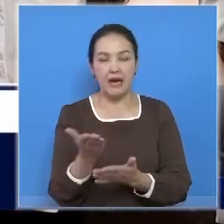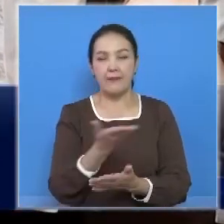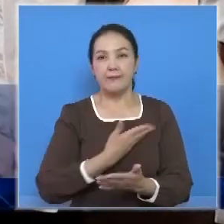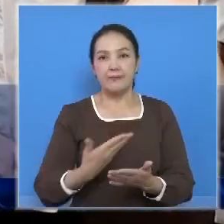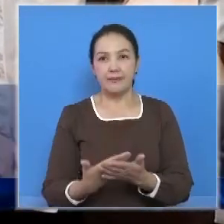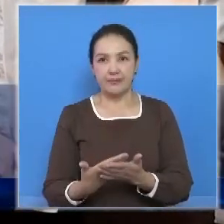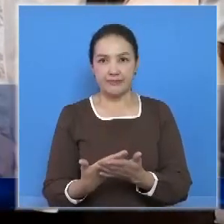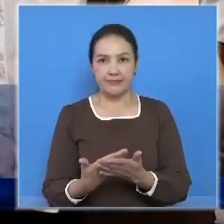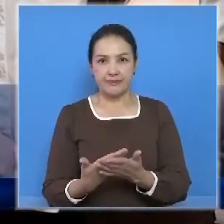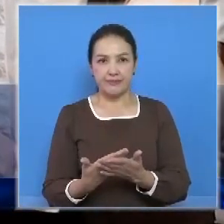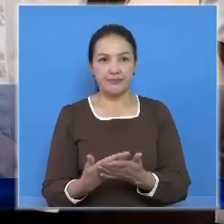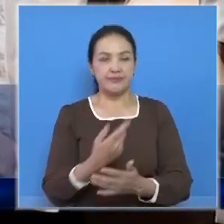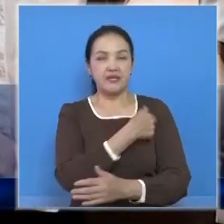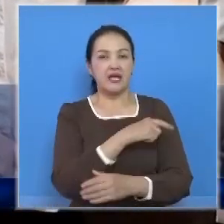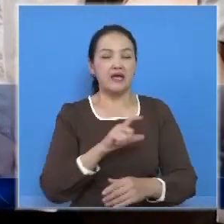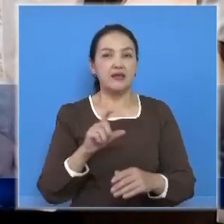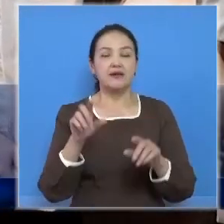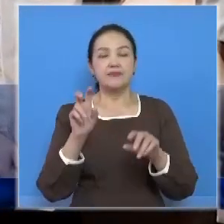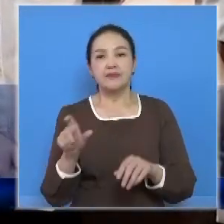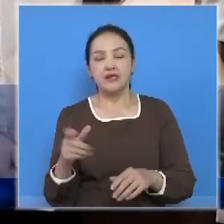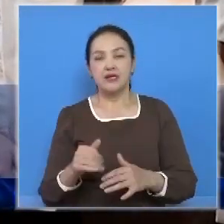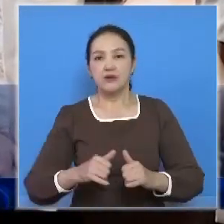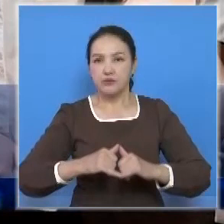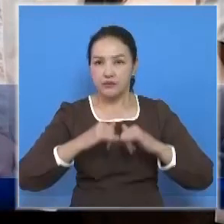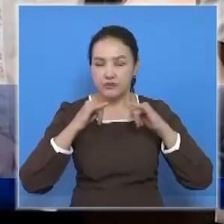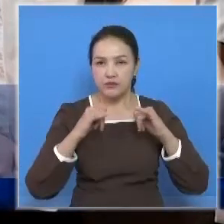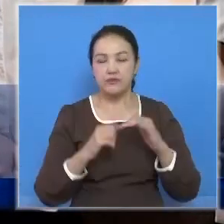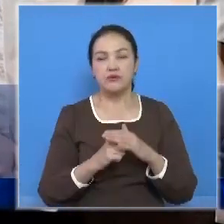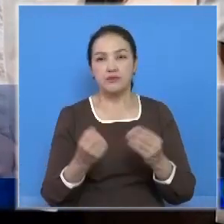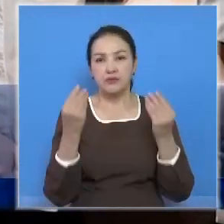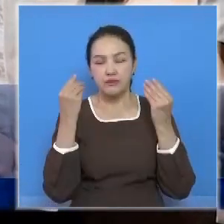біздің осы медицина саласындағы бүгінгі жетістіктерімізді